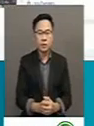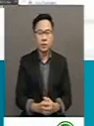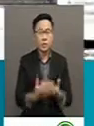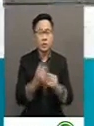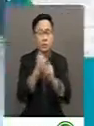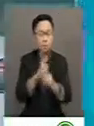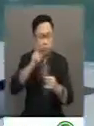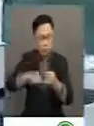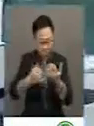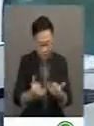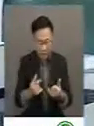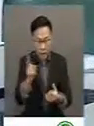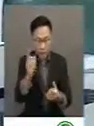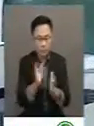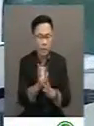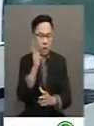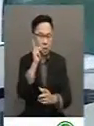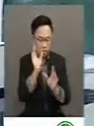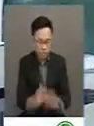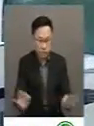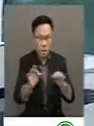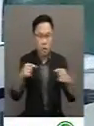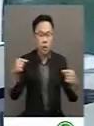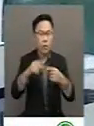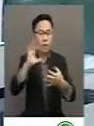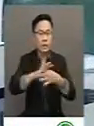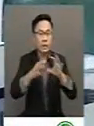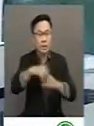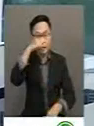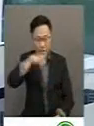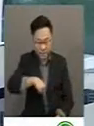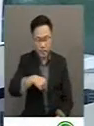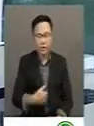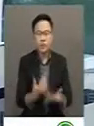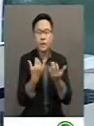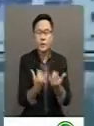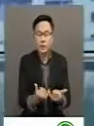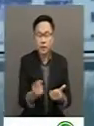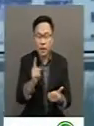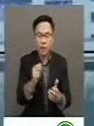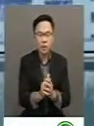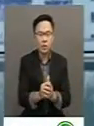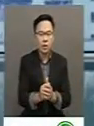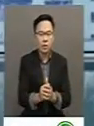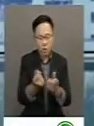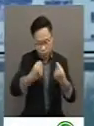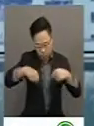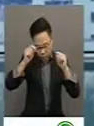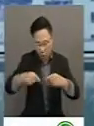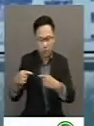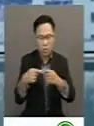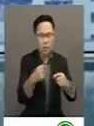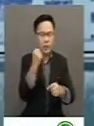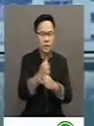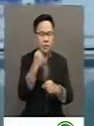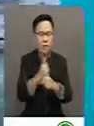ู้ชมคะไปปิดท้ายช่วงนี้นะคะไปที่ข่าวใหญ่ที่สุดของวงการกีฬาบ้านเรานาทีนี้ค่ะเพราะว่าล่าสุดนี้มีการตกลงต่อสัญญาฉ